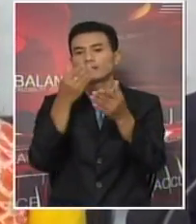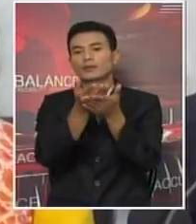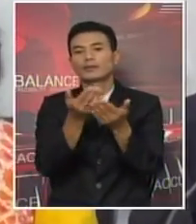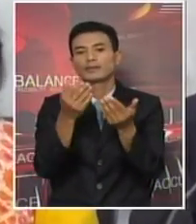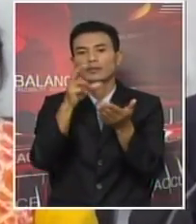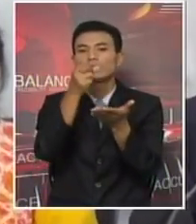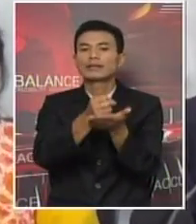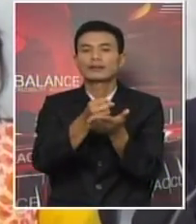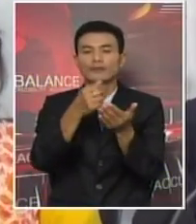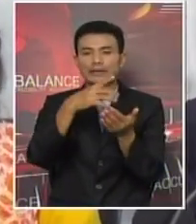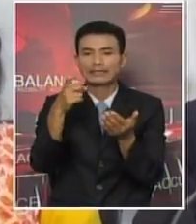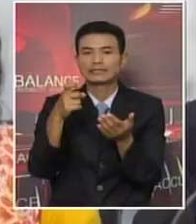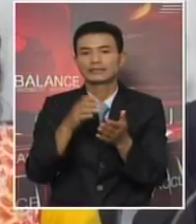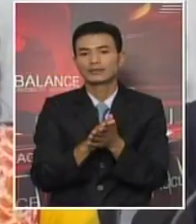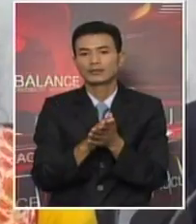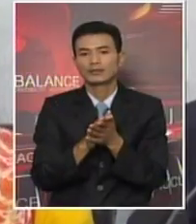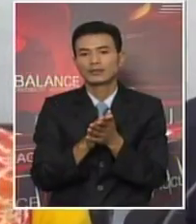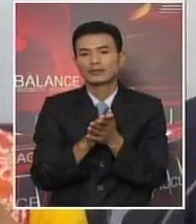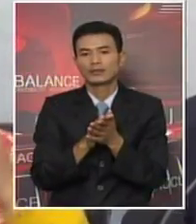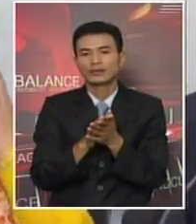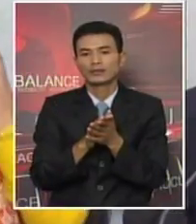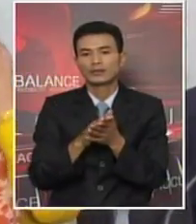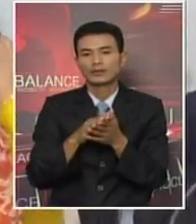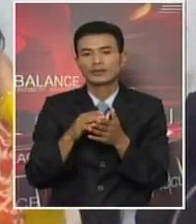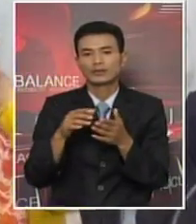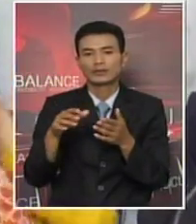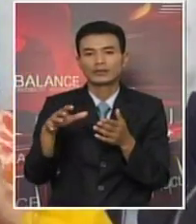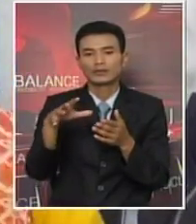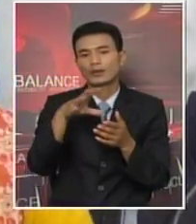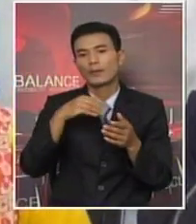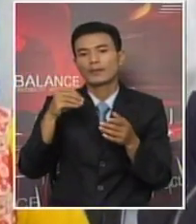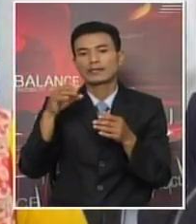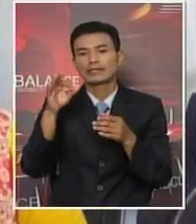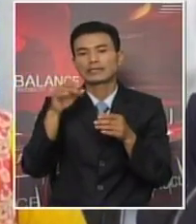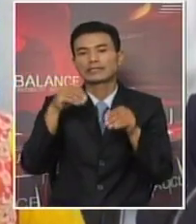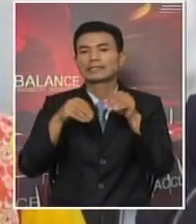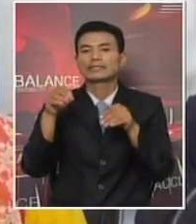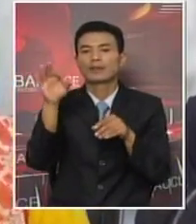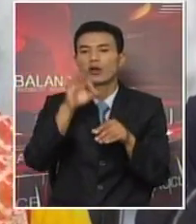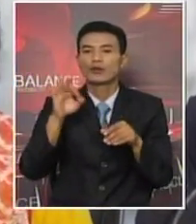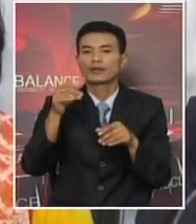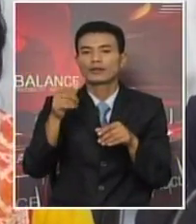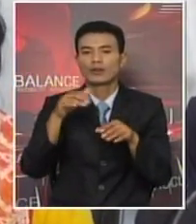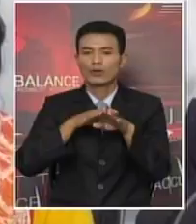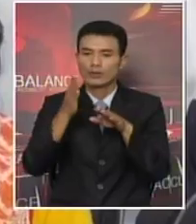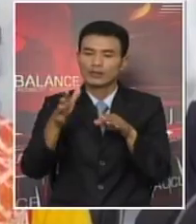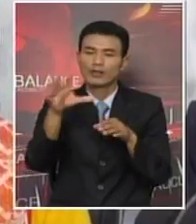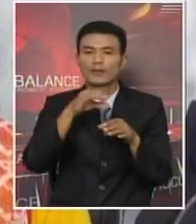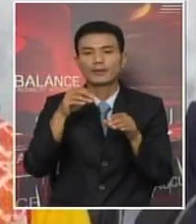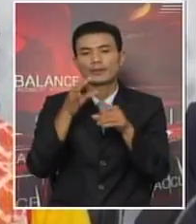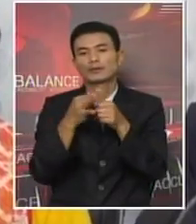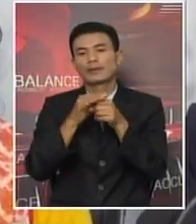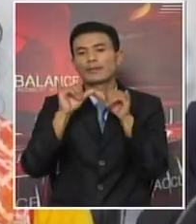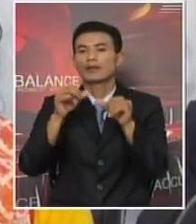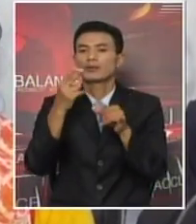दर्ताका लागि आयोगबाट खटिनुभएका मुख्य निर्वाचन अधिकृत निर्वाचन अधिकृतहरूले सम्पूर्ण व्यवस्थापन गरिसक्नु भएको